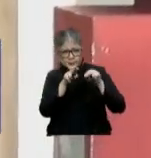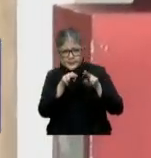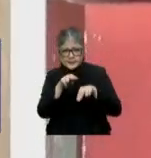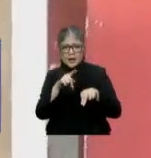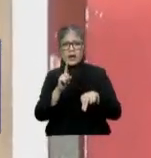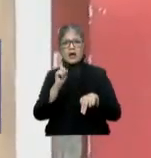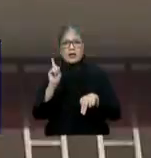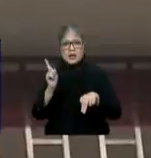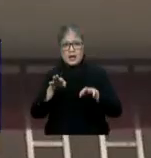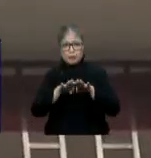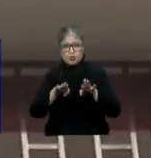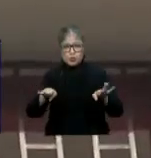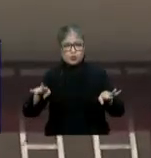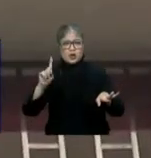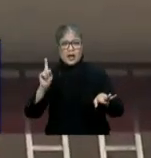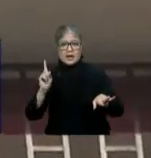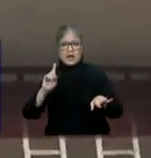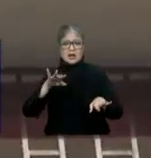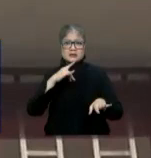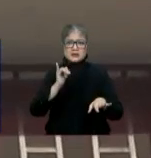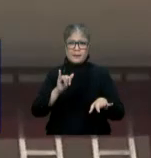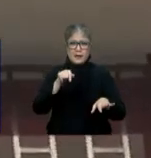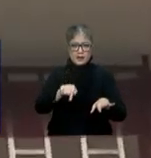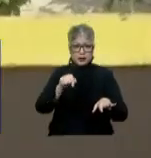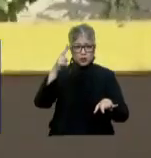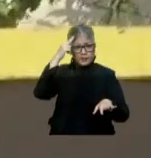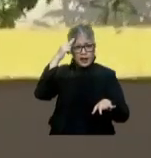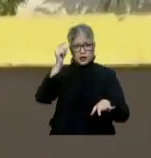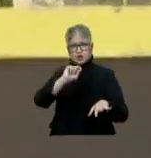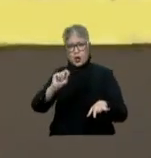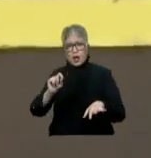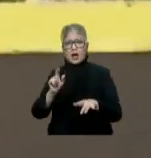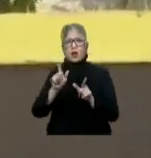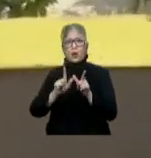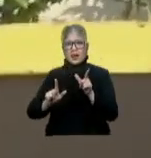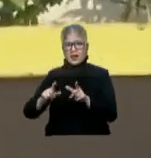dan wali kelas. Dari Jakarta, Rizky Falupi, iNews melaporkan.